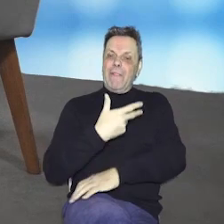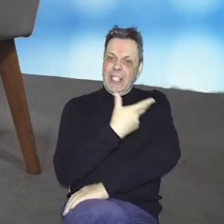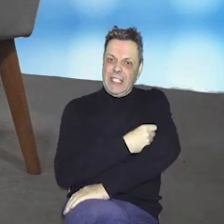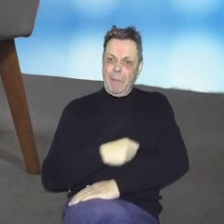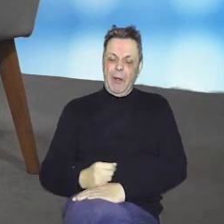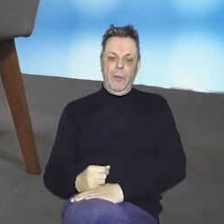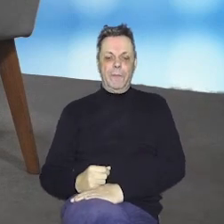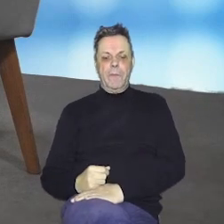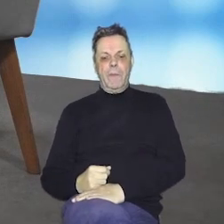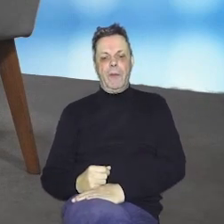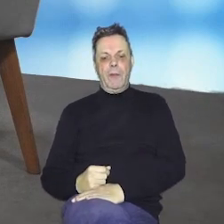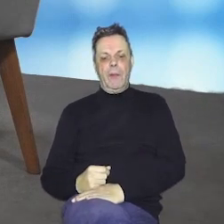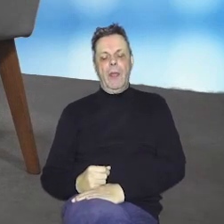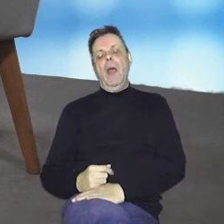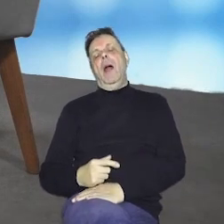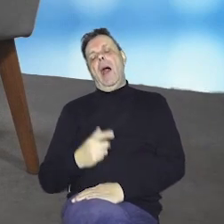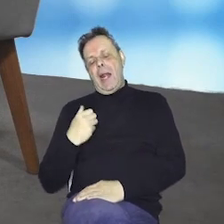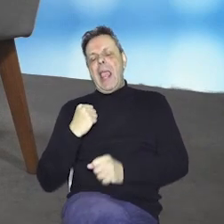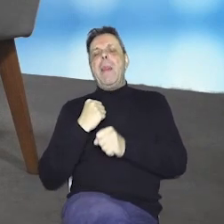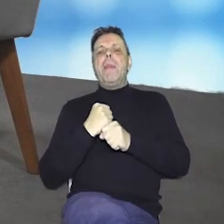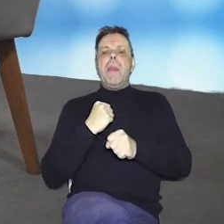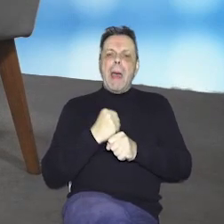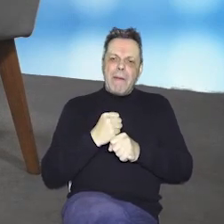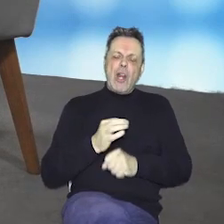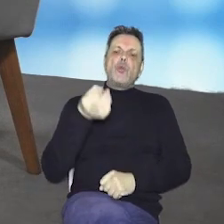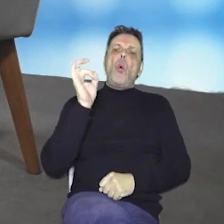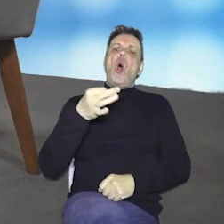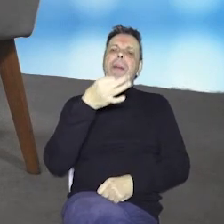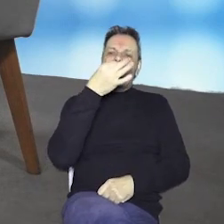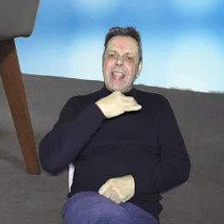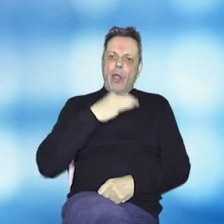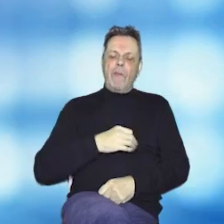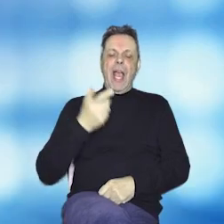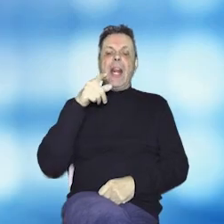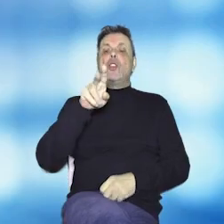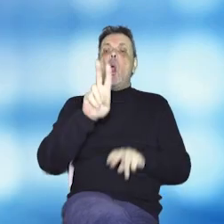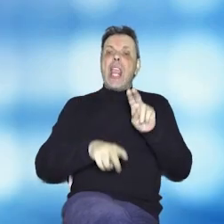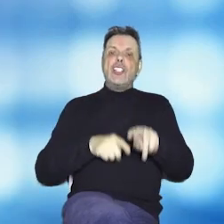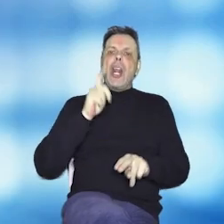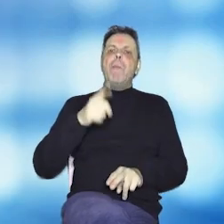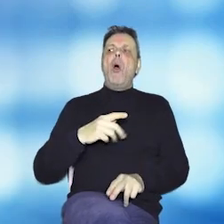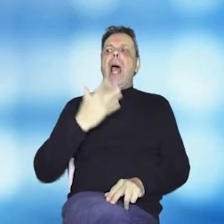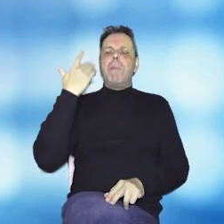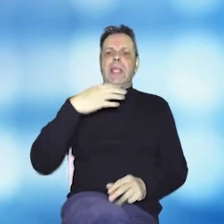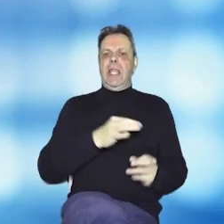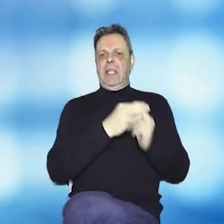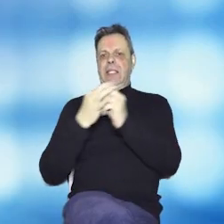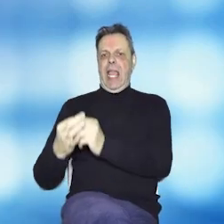Ali je napravljen dobar lijek. Napravljeni su dobri lijekovi, jel da? Ali to liječenje mora biti